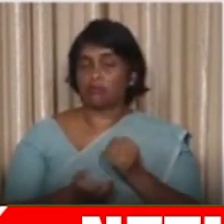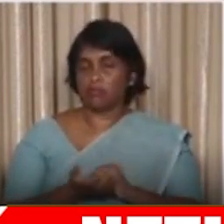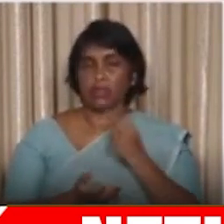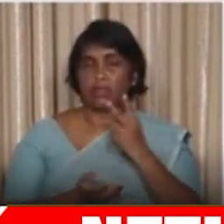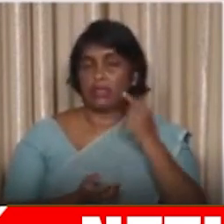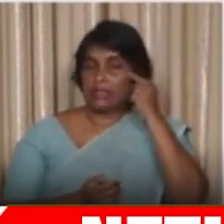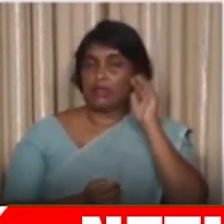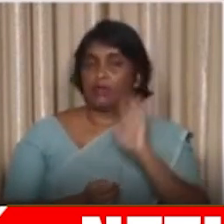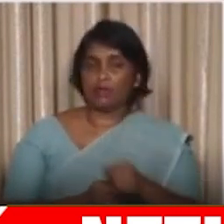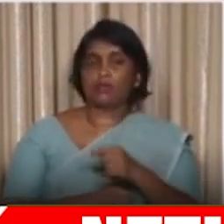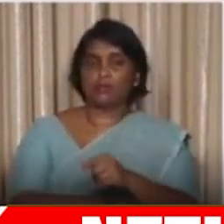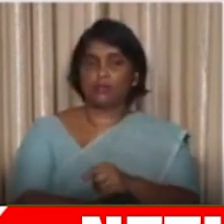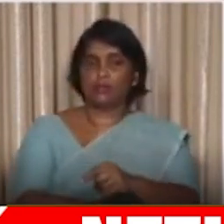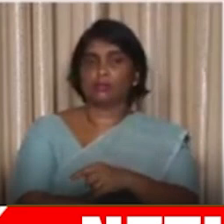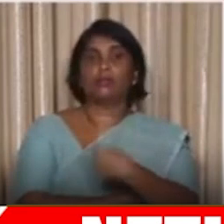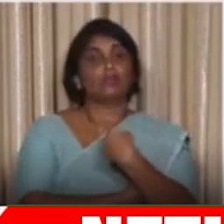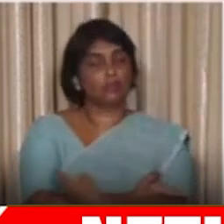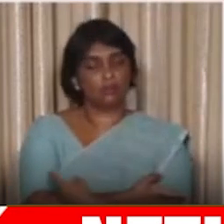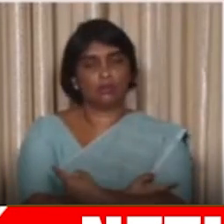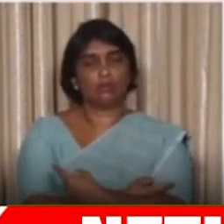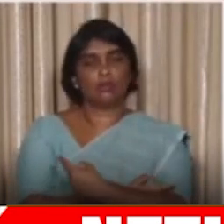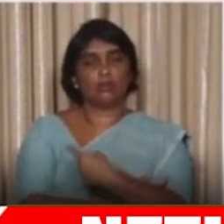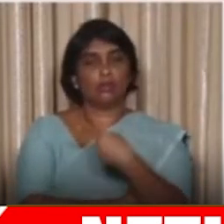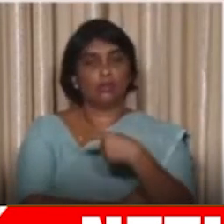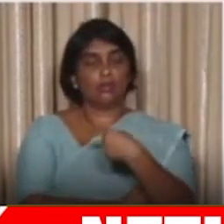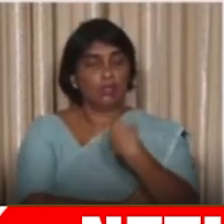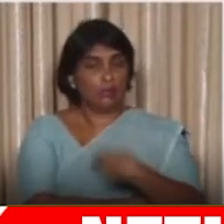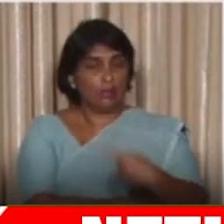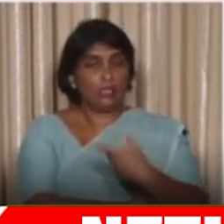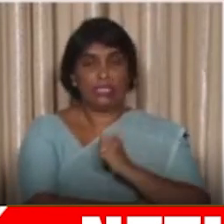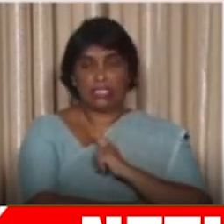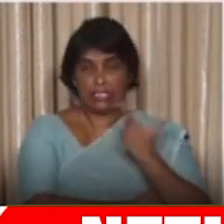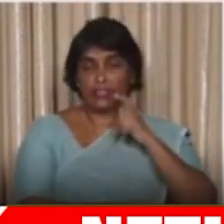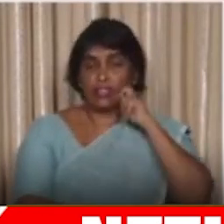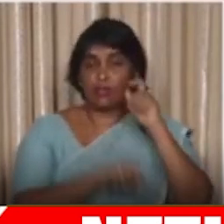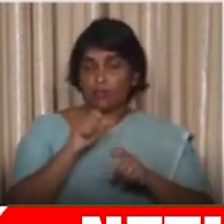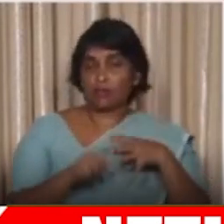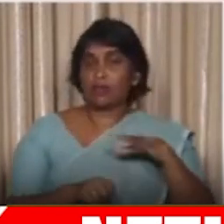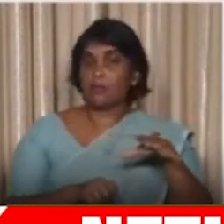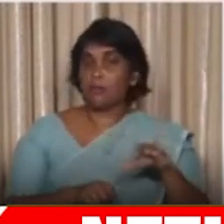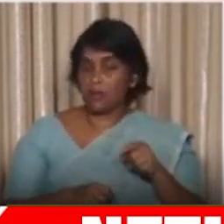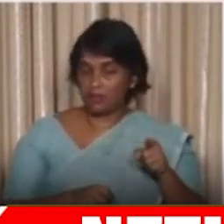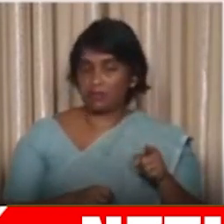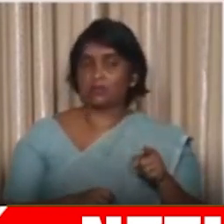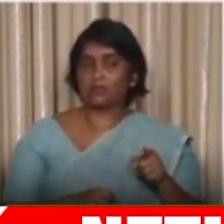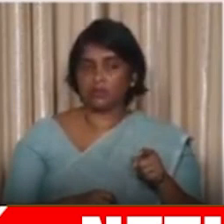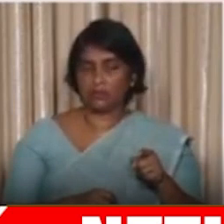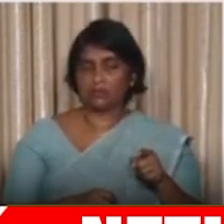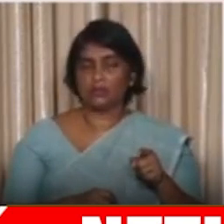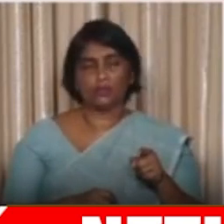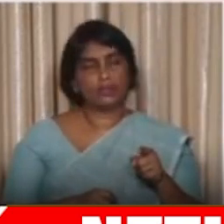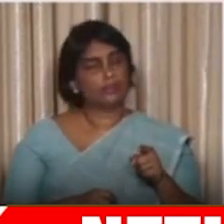කල්පනා කරන්න ඕන. මේ එදිනෙදා ජීවිතයේ මිනිසු පාවිච්චි කරන